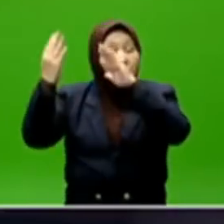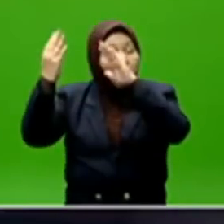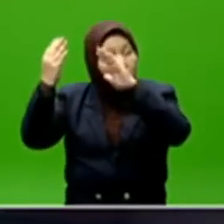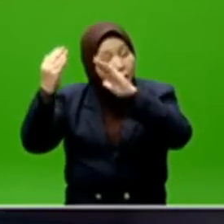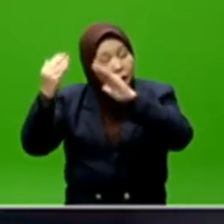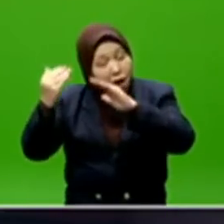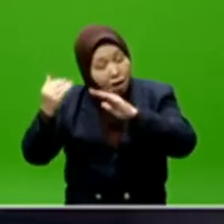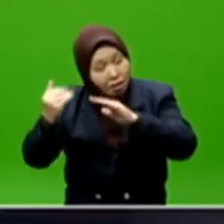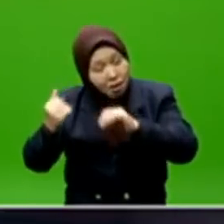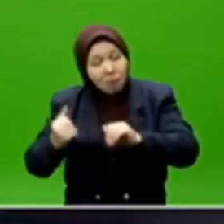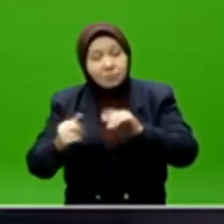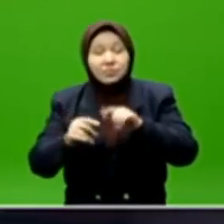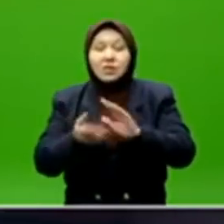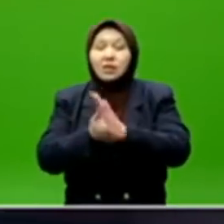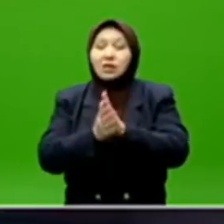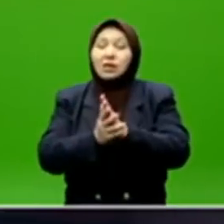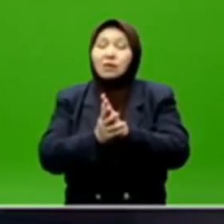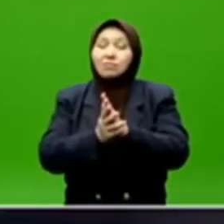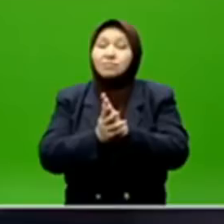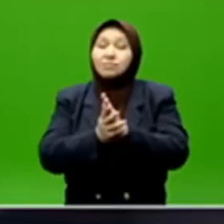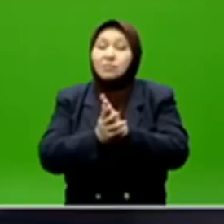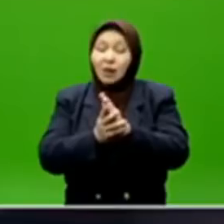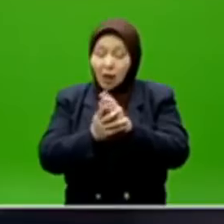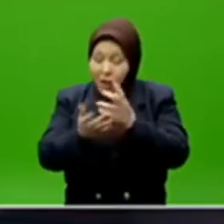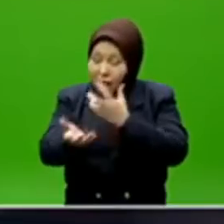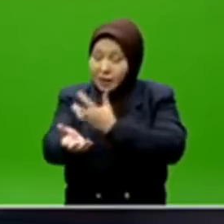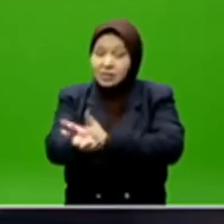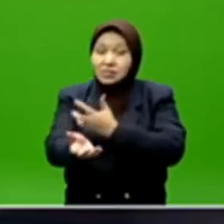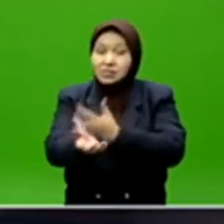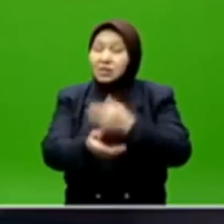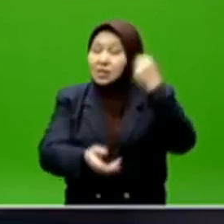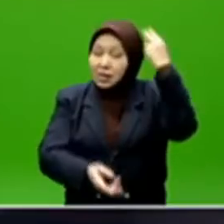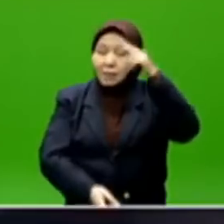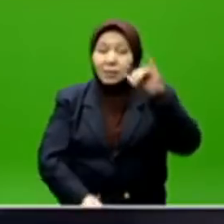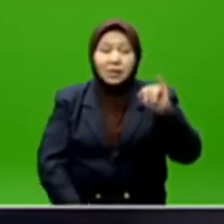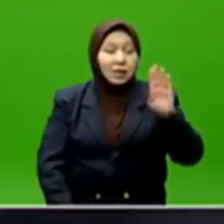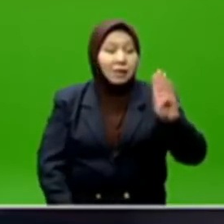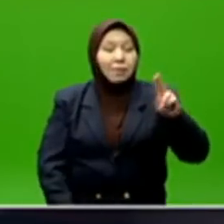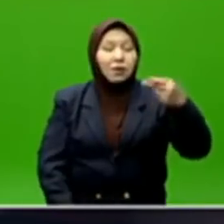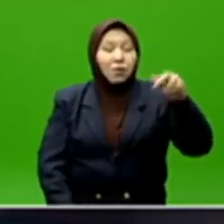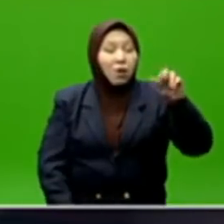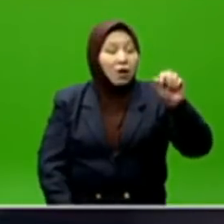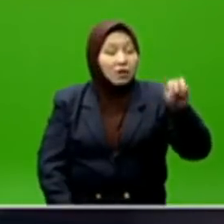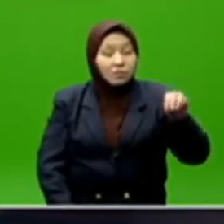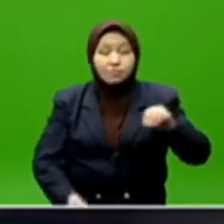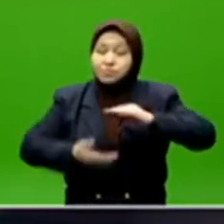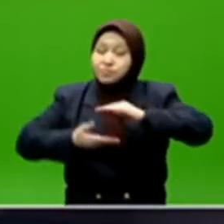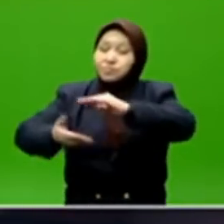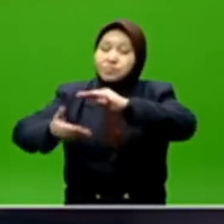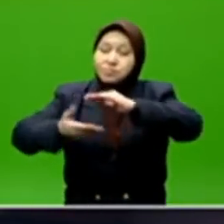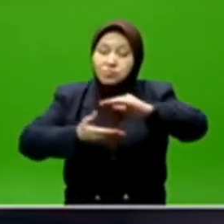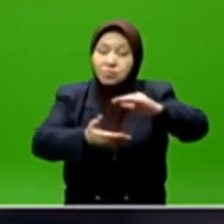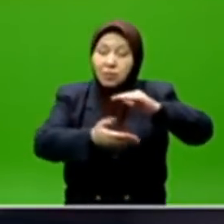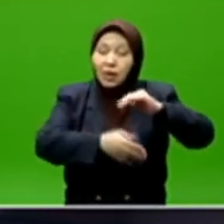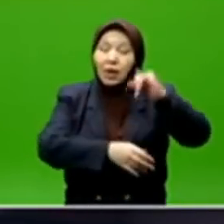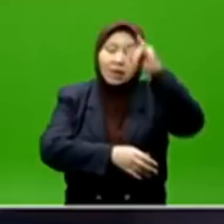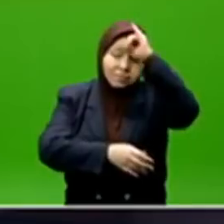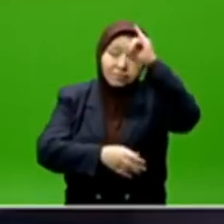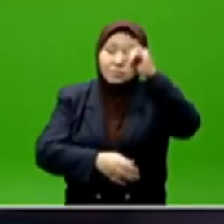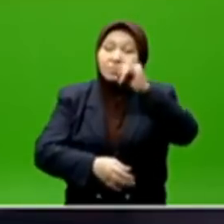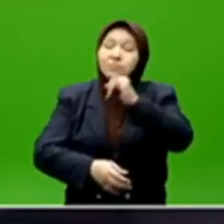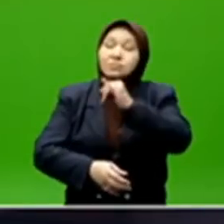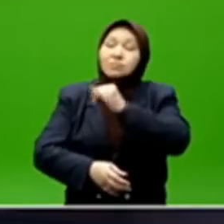sekalian, sebagai benih daripada legasi Nabi Ibrahim yang menyampaikan benih iman